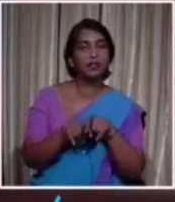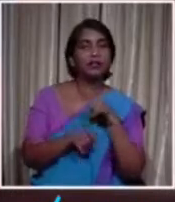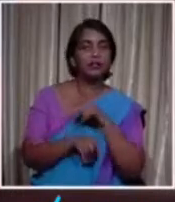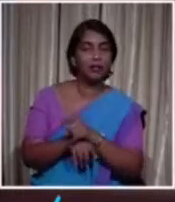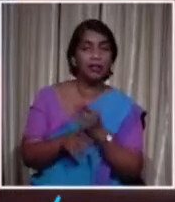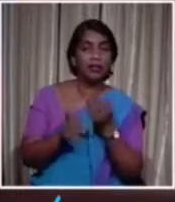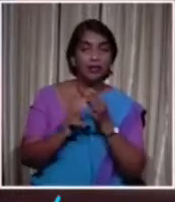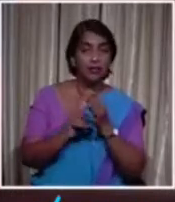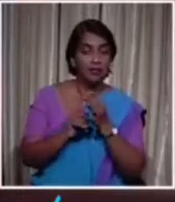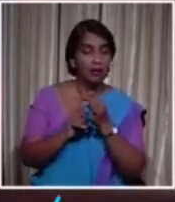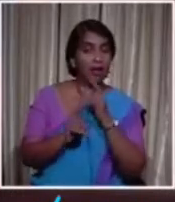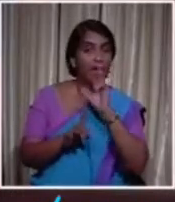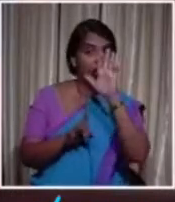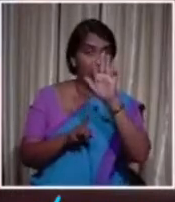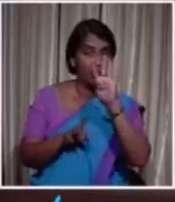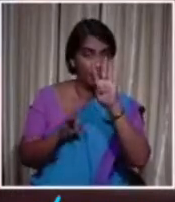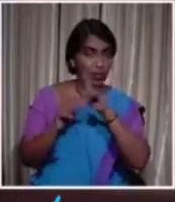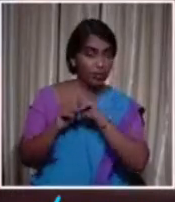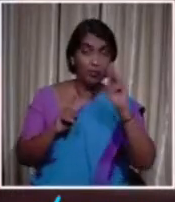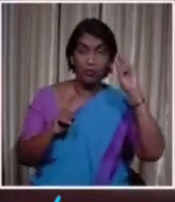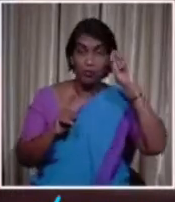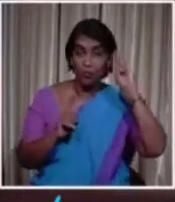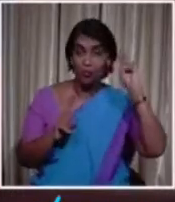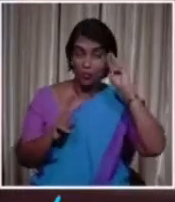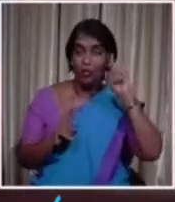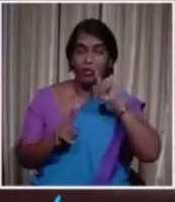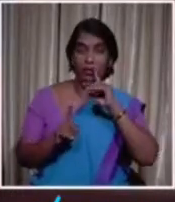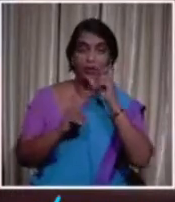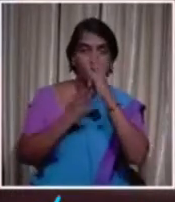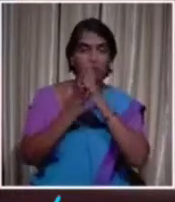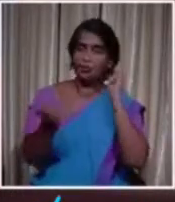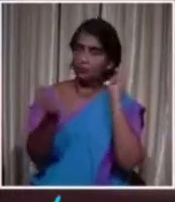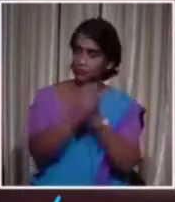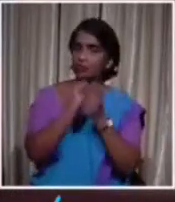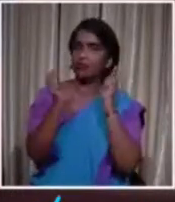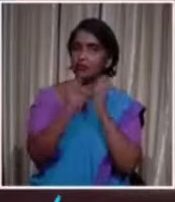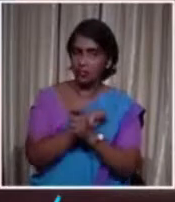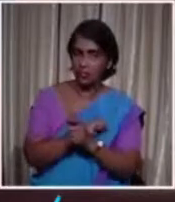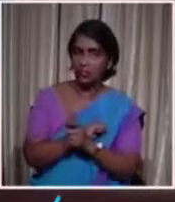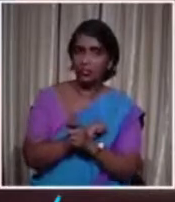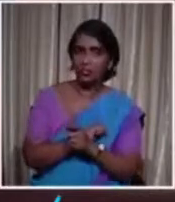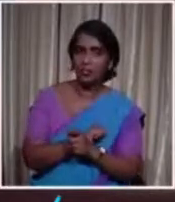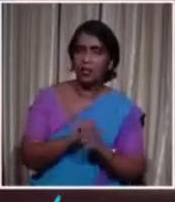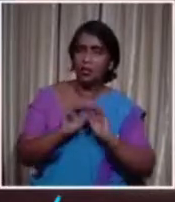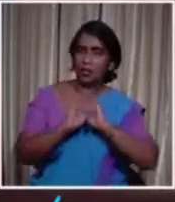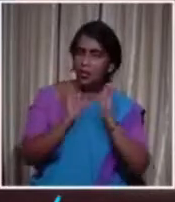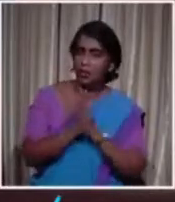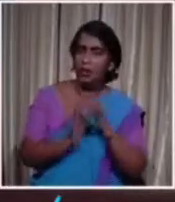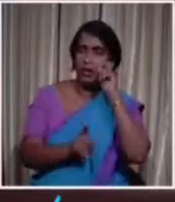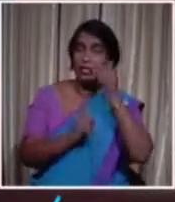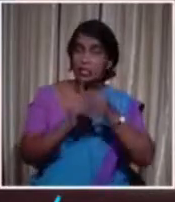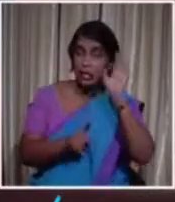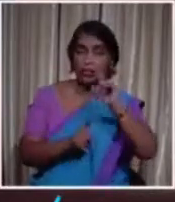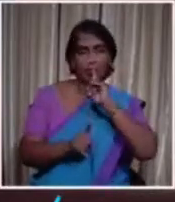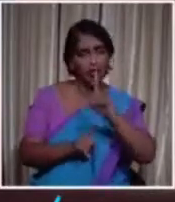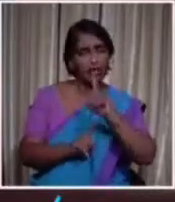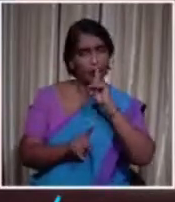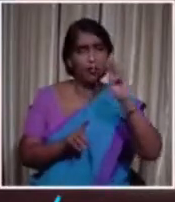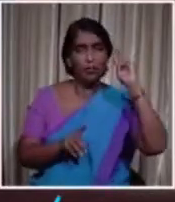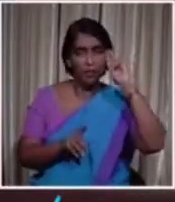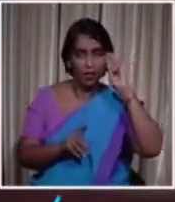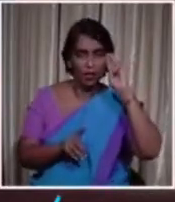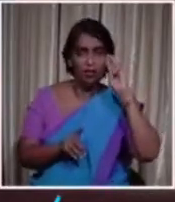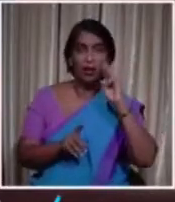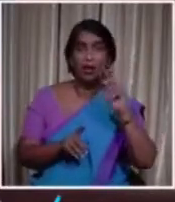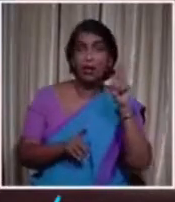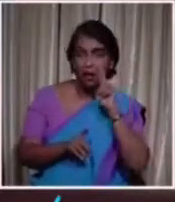दिन अणु हतर दिन पुरंदुना मे व्यवस्था विनस्कर हेम अपेक्षक पुरंदुना विक्रम सिंह